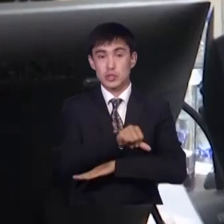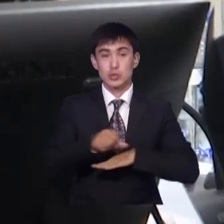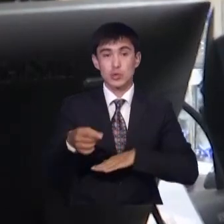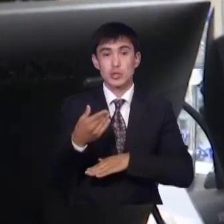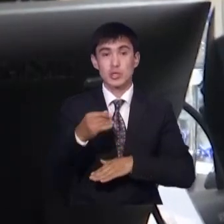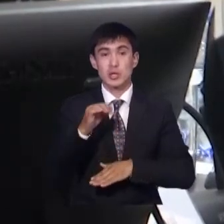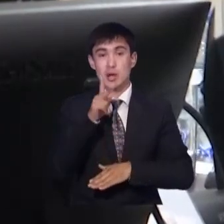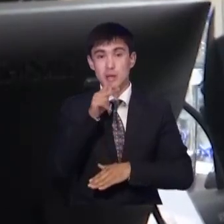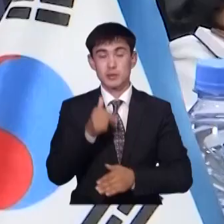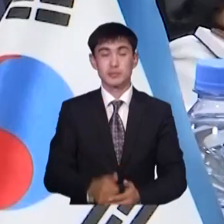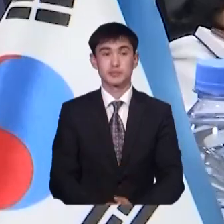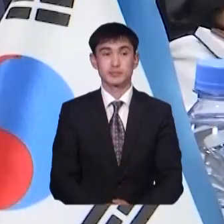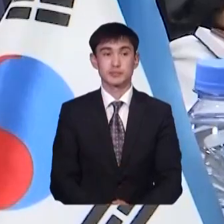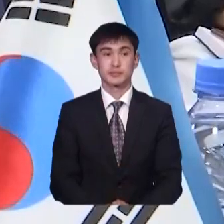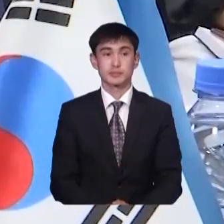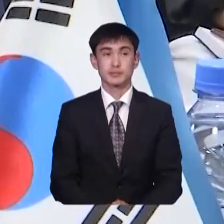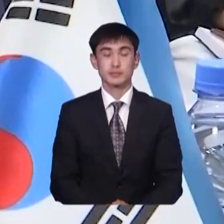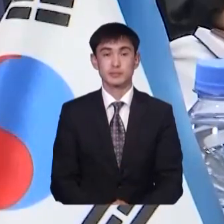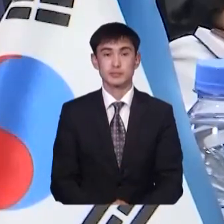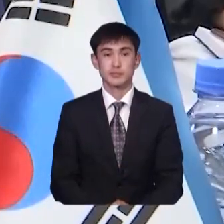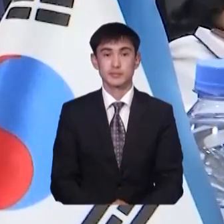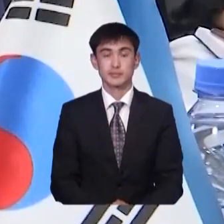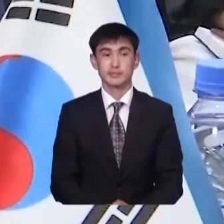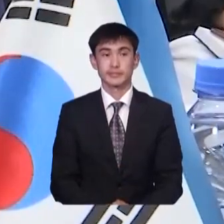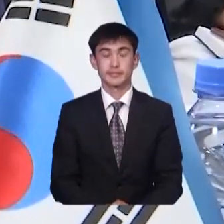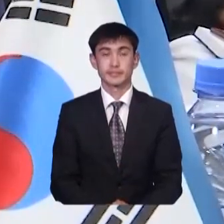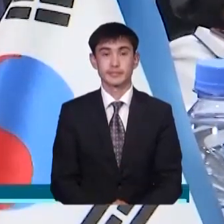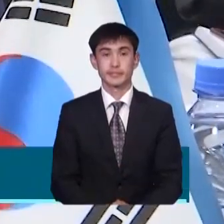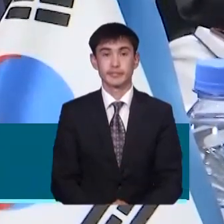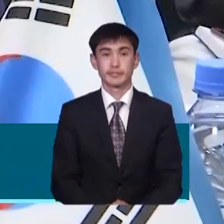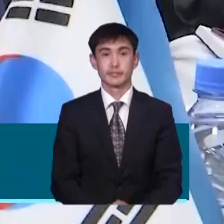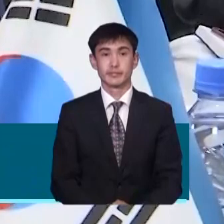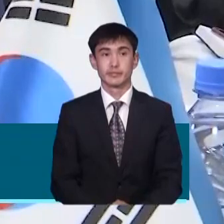территории Южной Кореи. Теперь один из важных вопросов, который я хотел